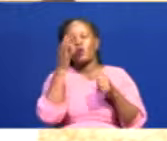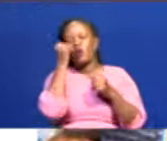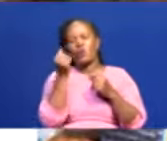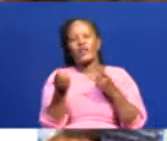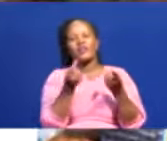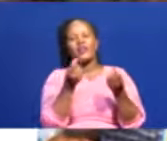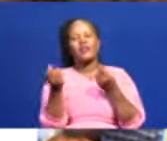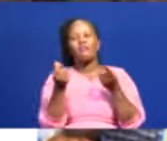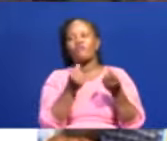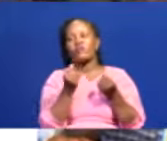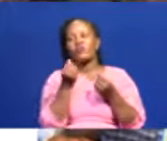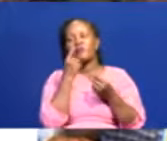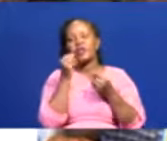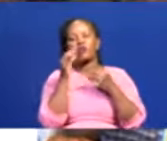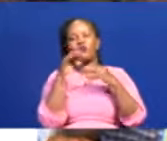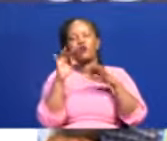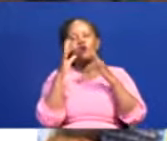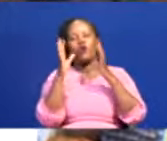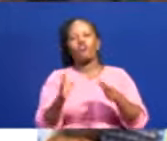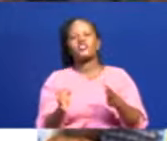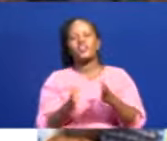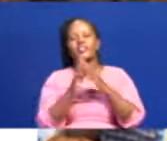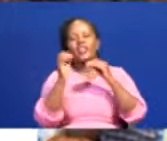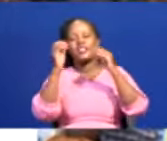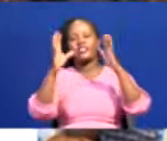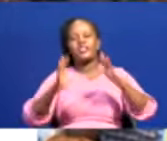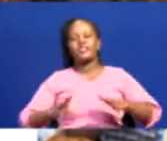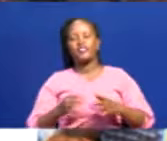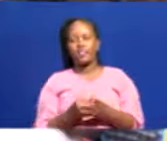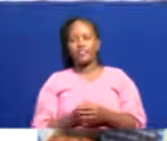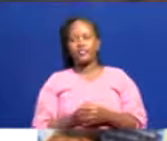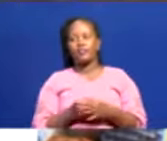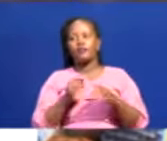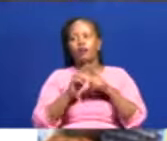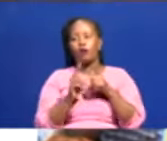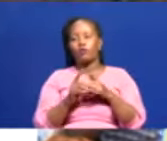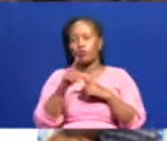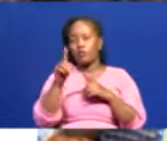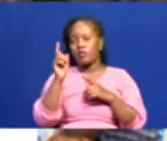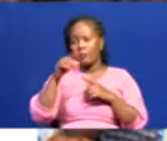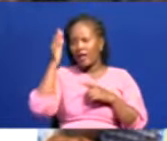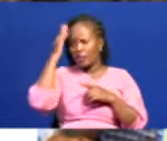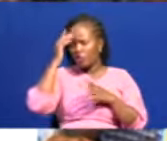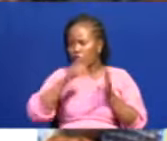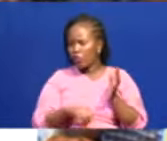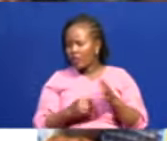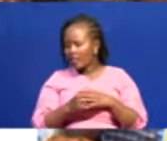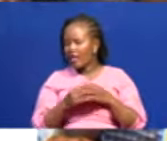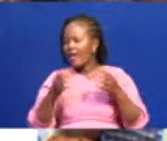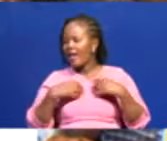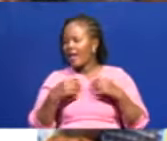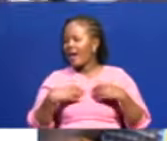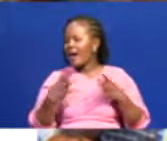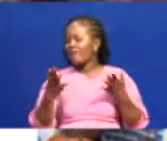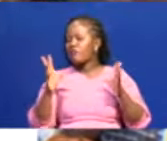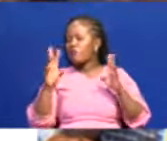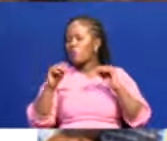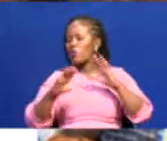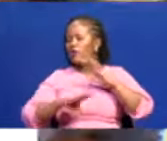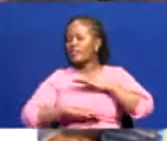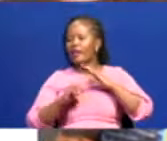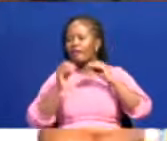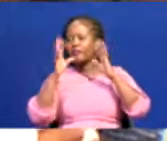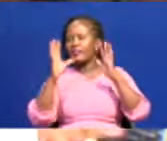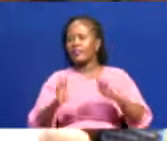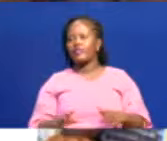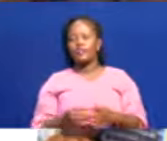walimu. Wakumbuke mpaka huku sekta isome ya kwamba hakuna walimu ambaye kwamba wako upande huu. Kwa hivyo